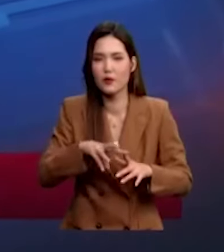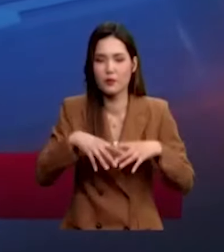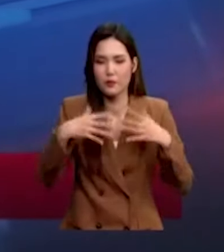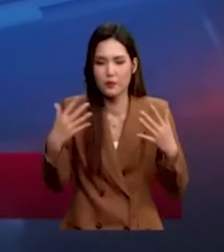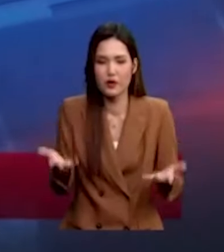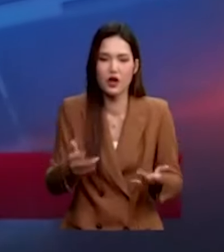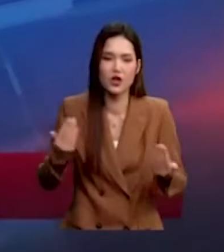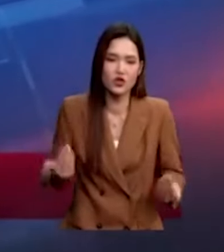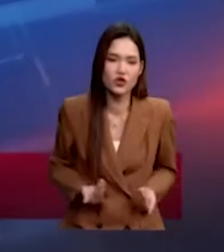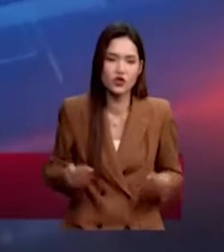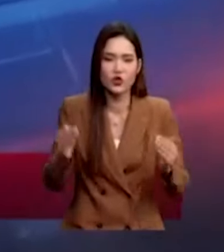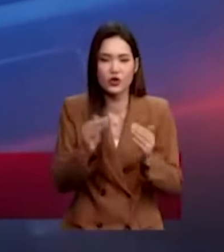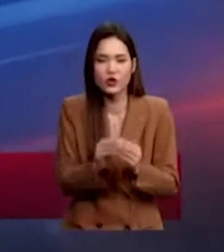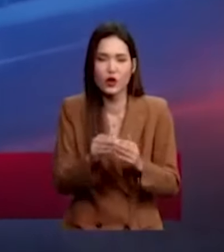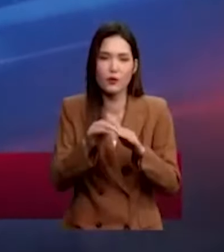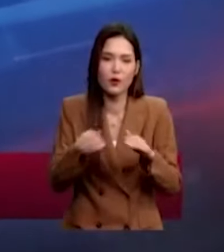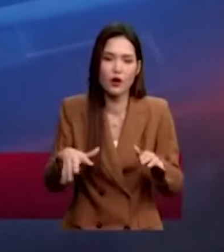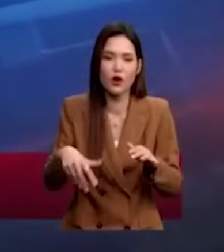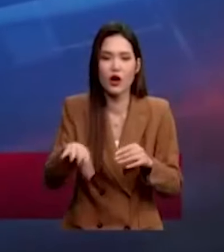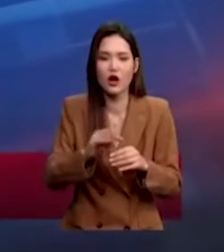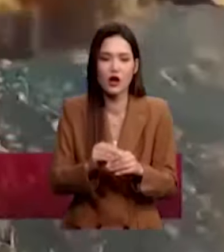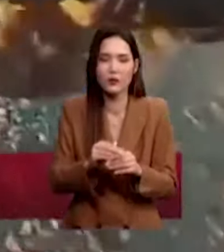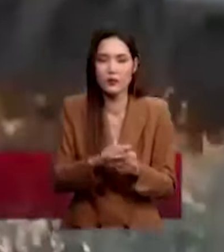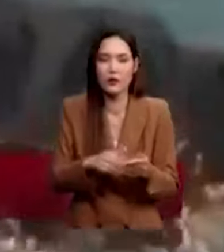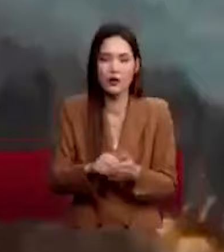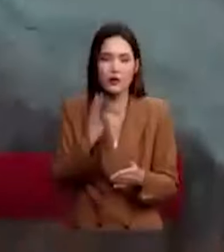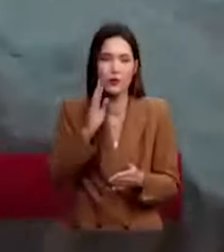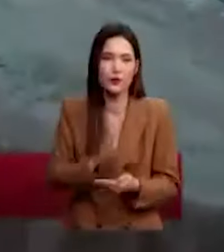зашла в жилые дома и в городе Шар Жармитского района.